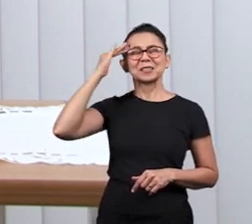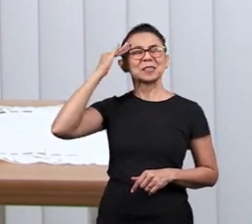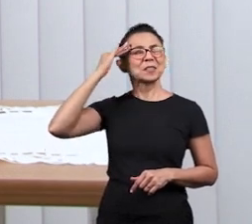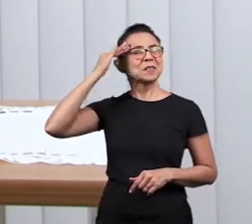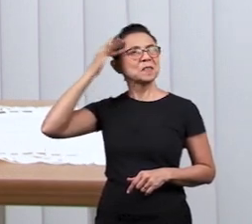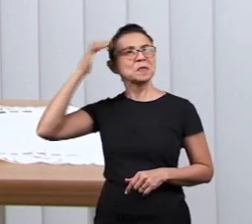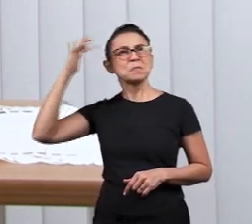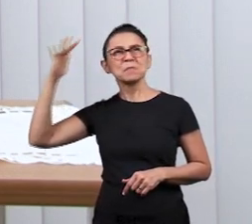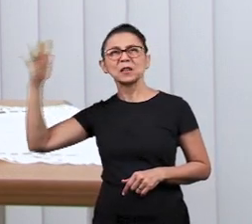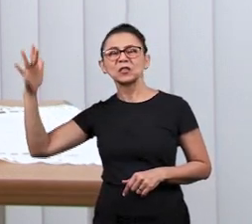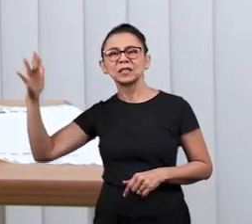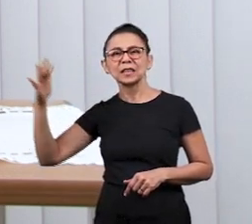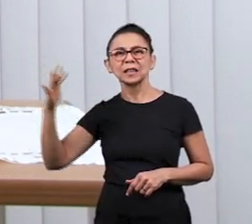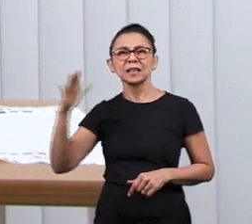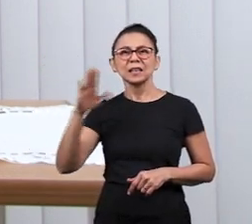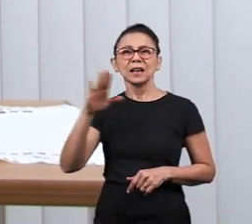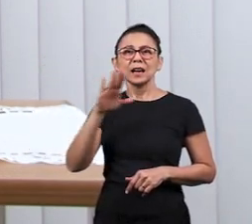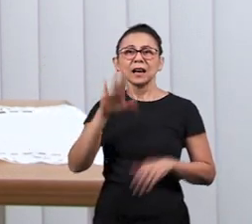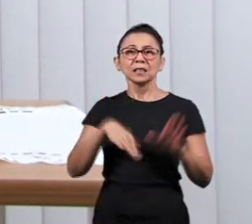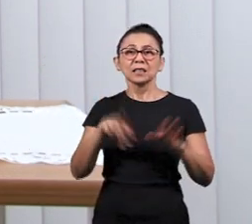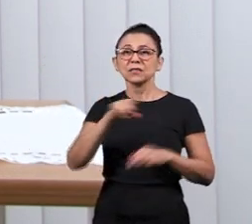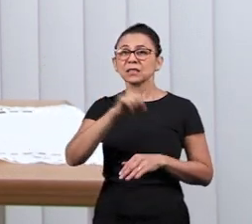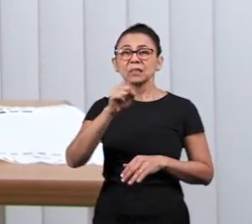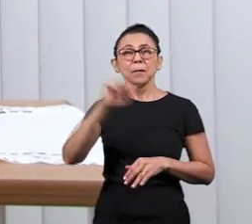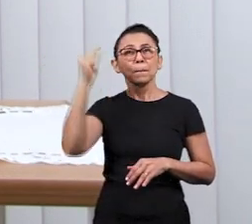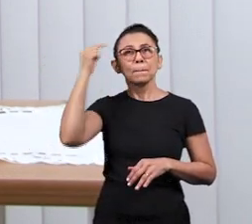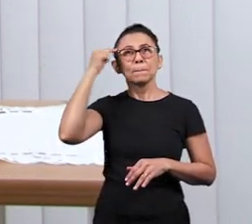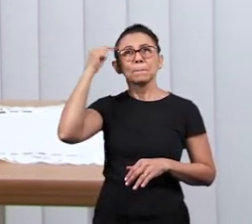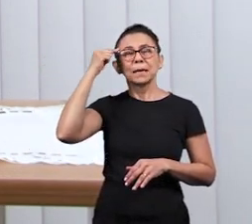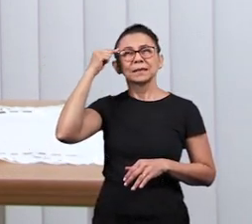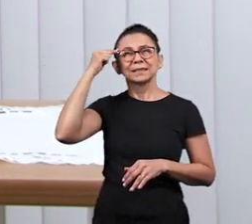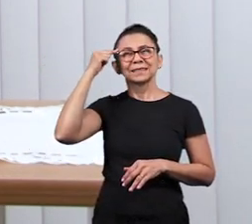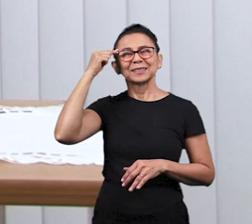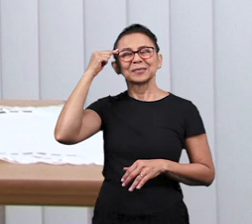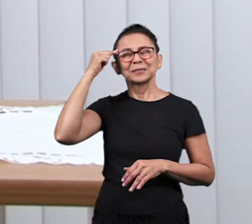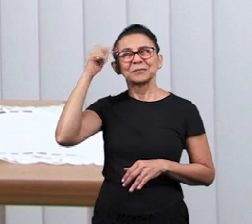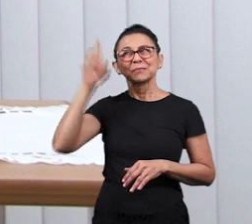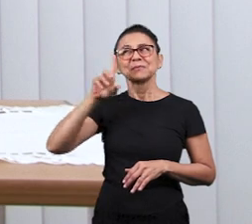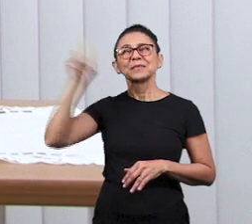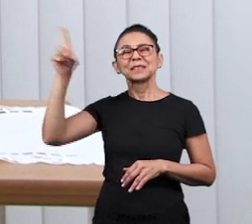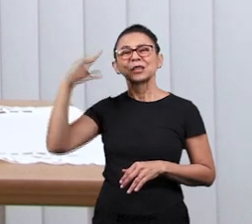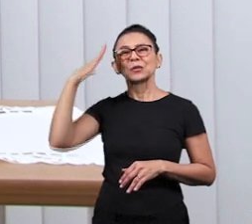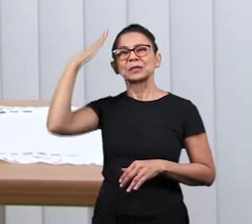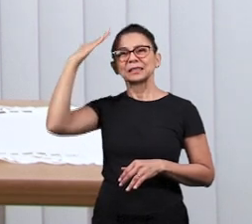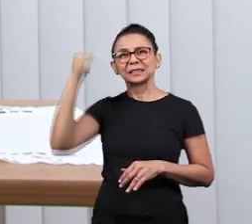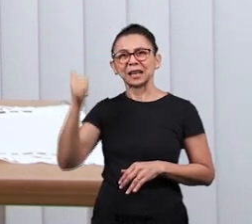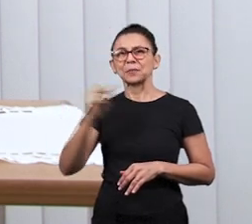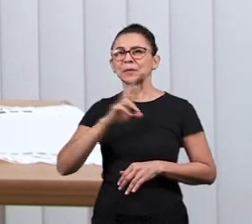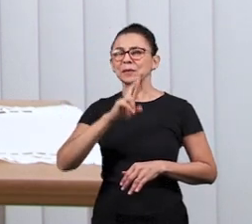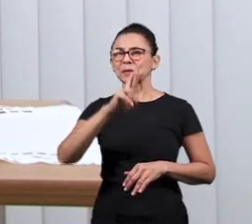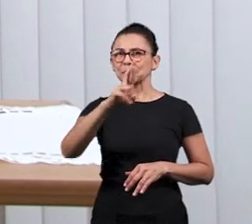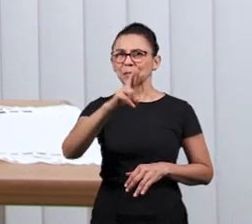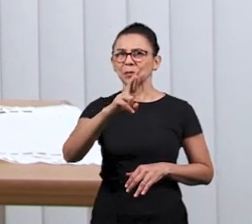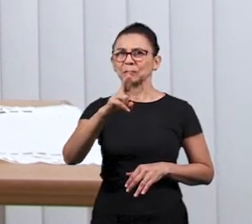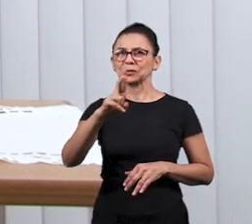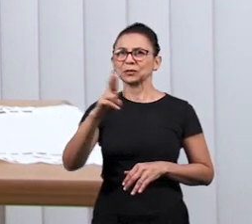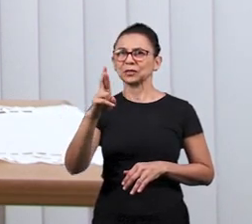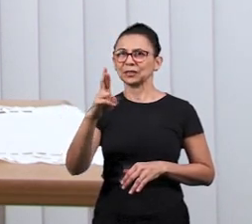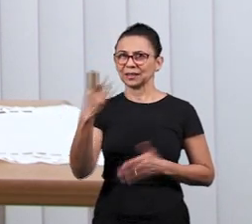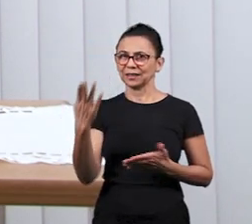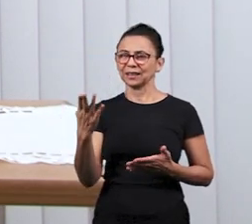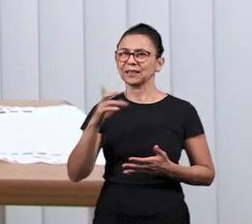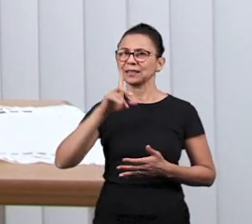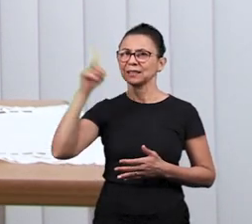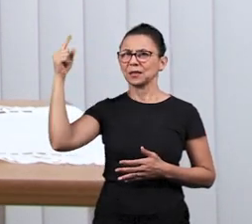И Он силен сделать несравненно больше. потому что Он о